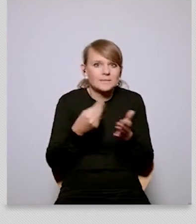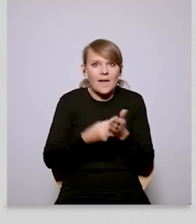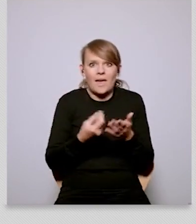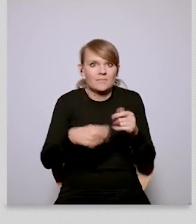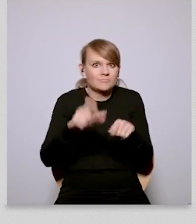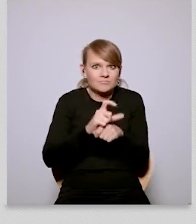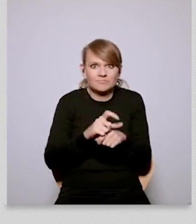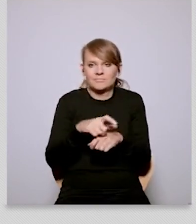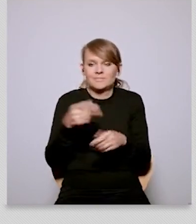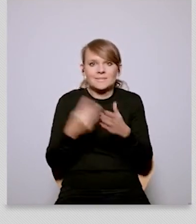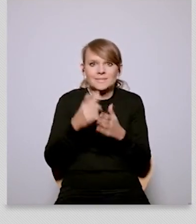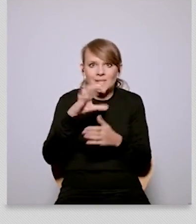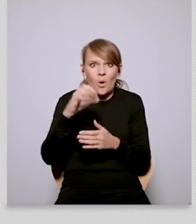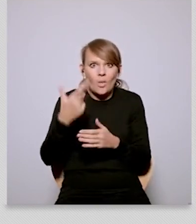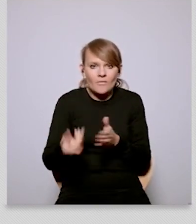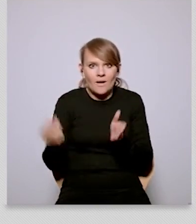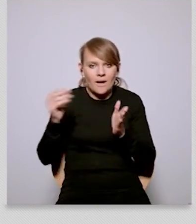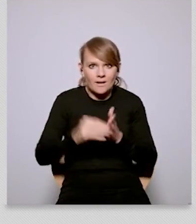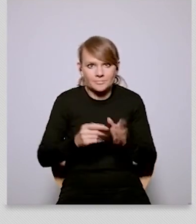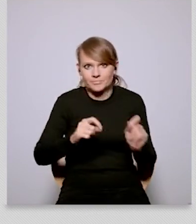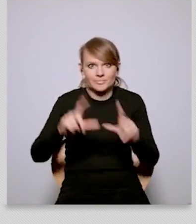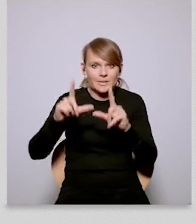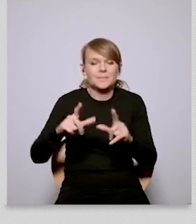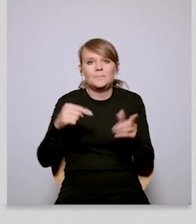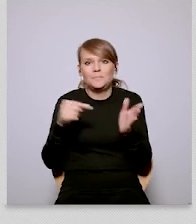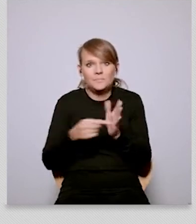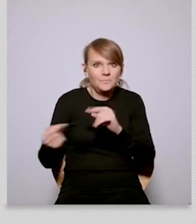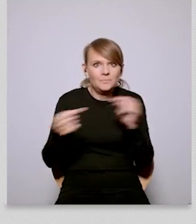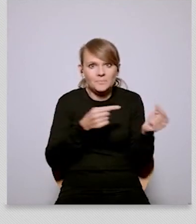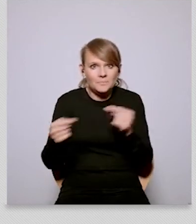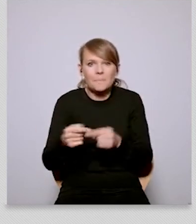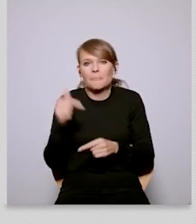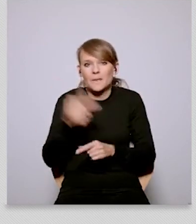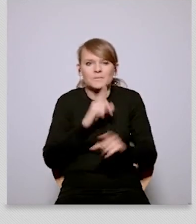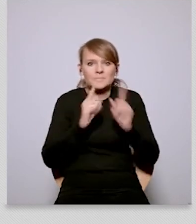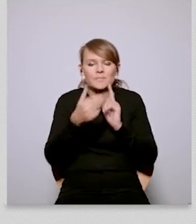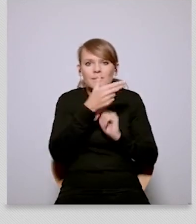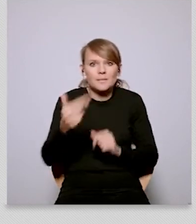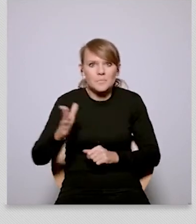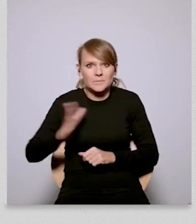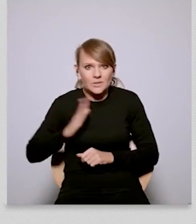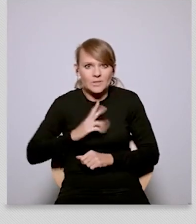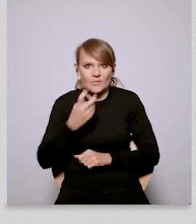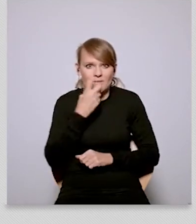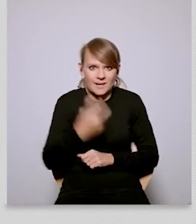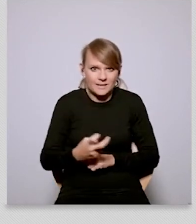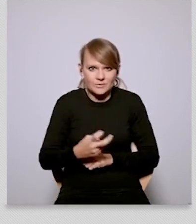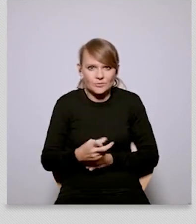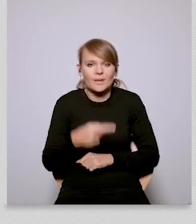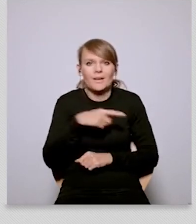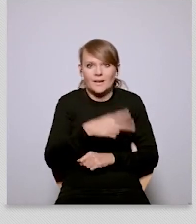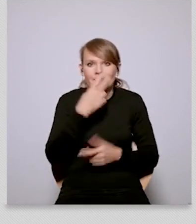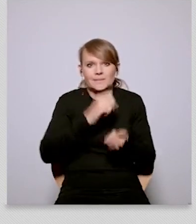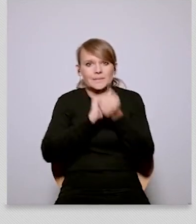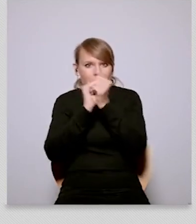więc to jest taki wątek gdzie moim zdaniem trzeba rozmawiać o bezpieczeństwie energetycznym i o tym że ten wymiar się zmienia w